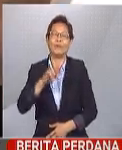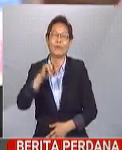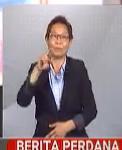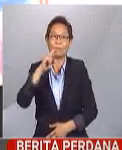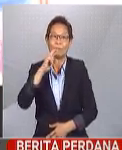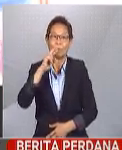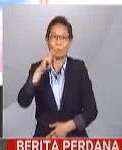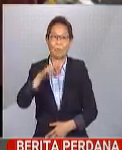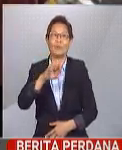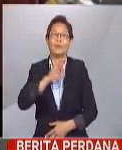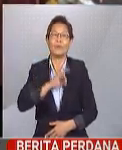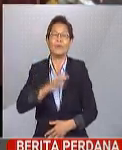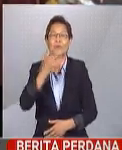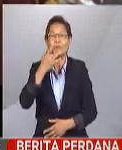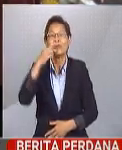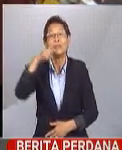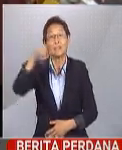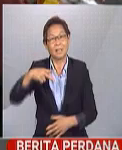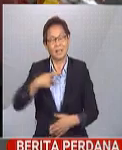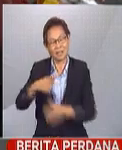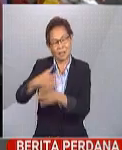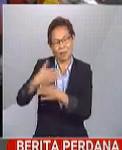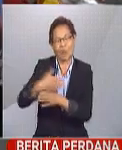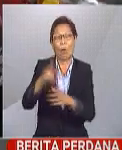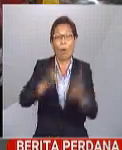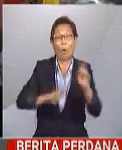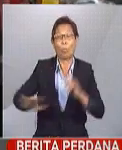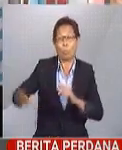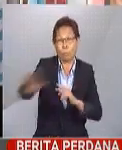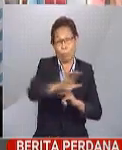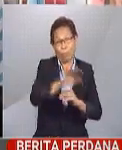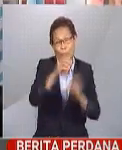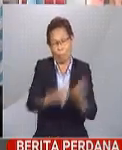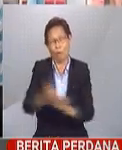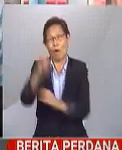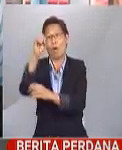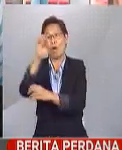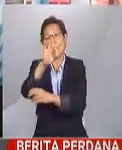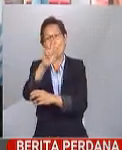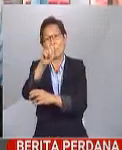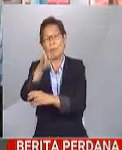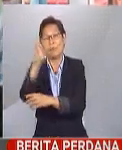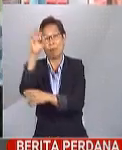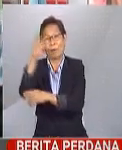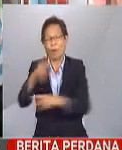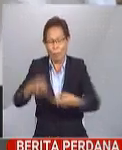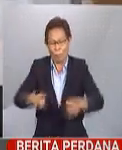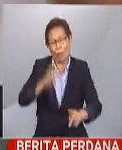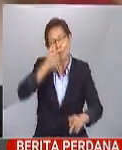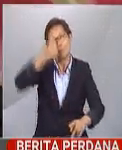FAMA anjurkan. Bagi orang ramai pula, penganjuran FAMA Fest 2020 merupakan